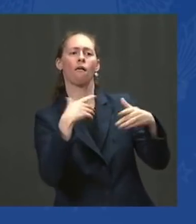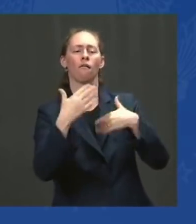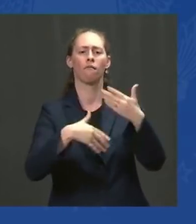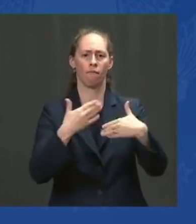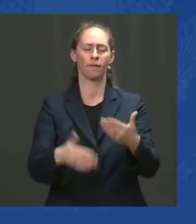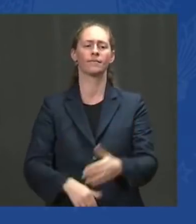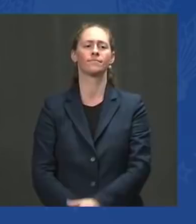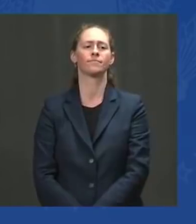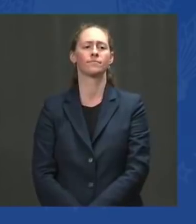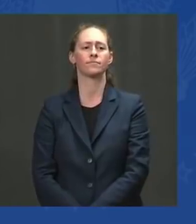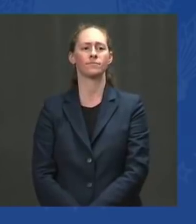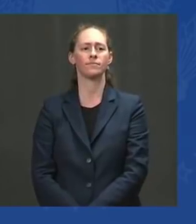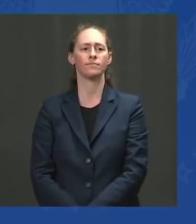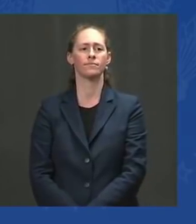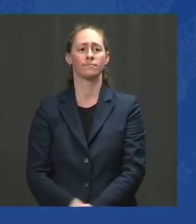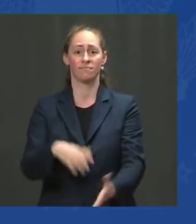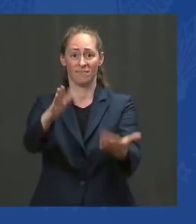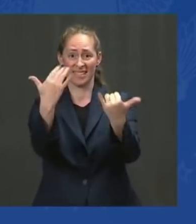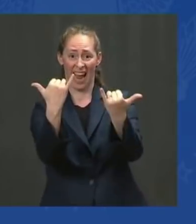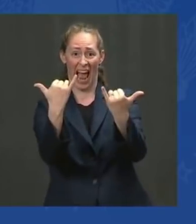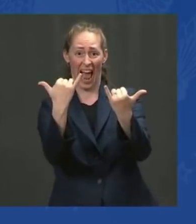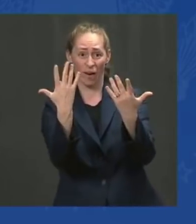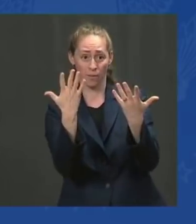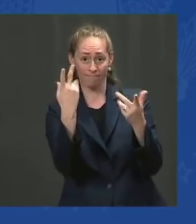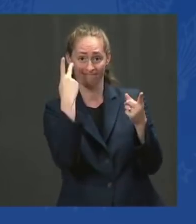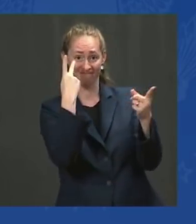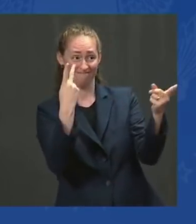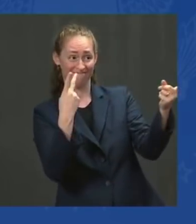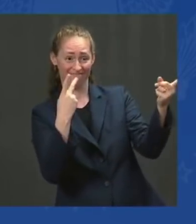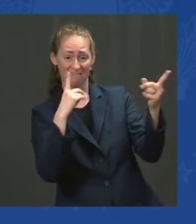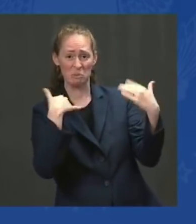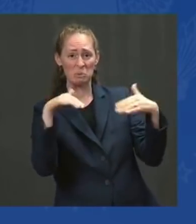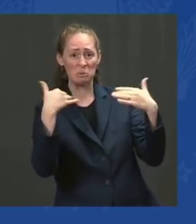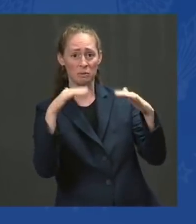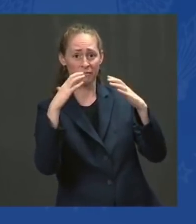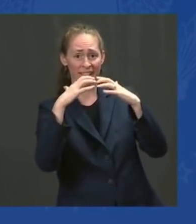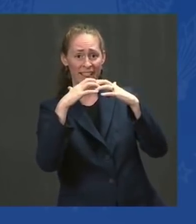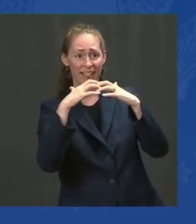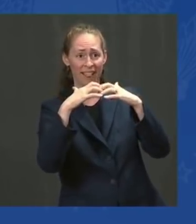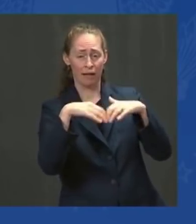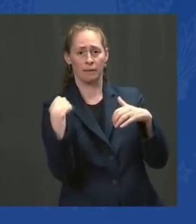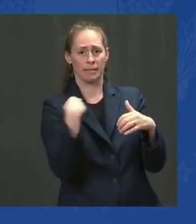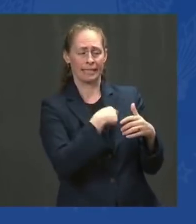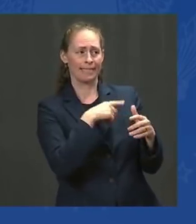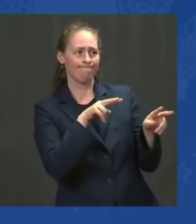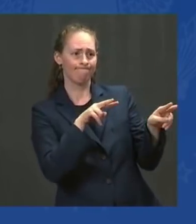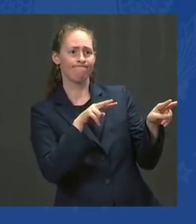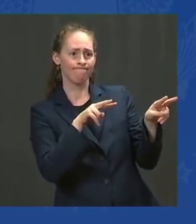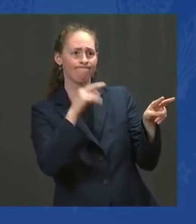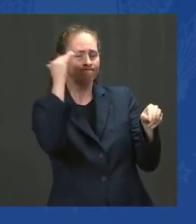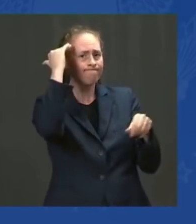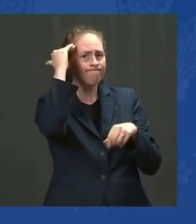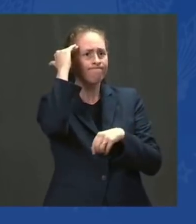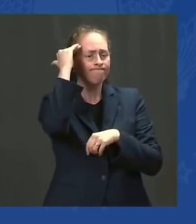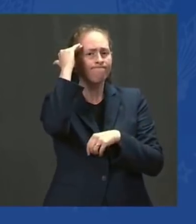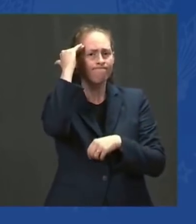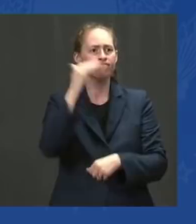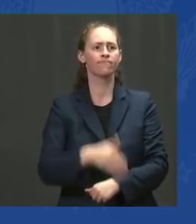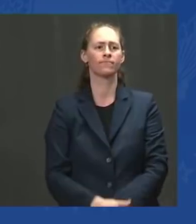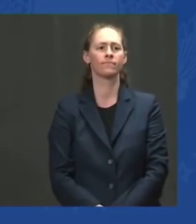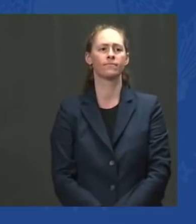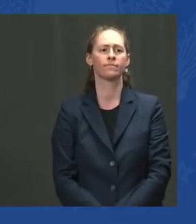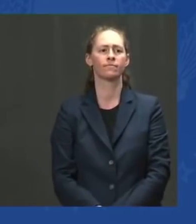建设这个国家，不是。美国当年进入阿富汗就是为了打击911的恐怖分